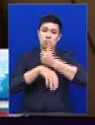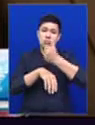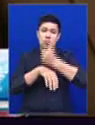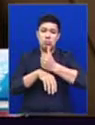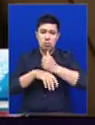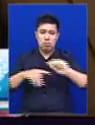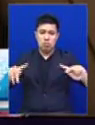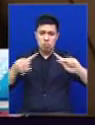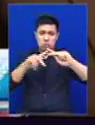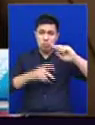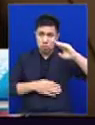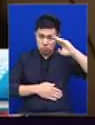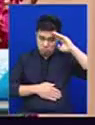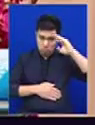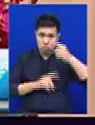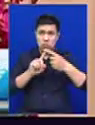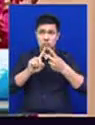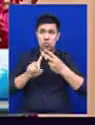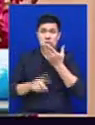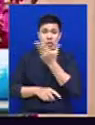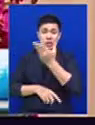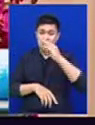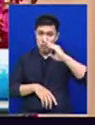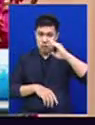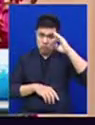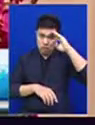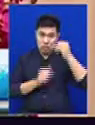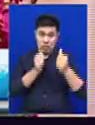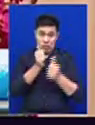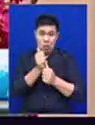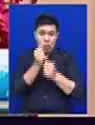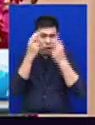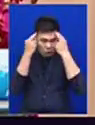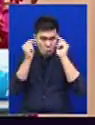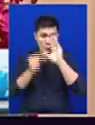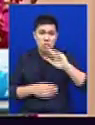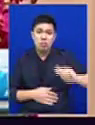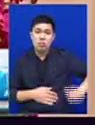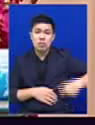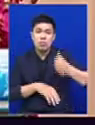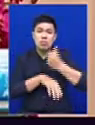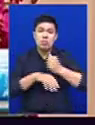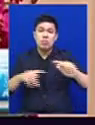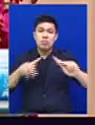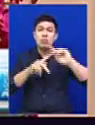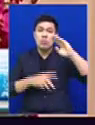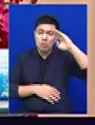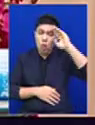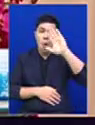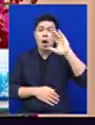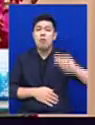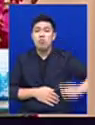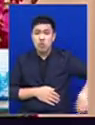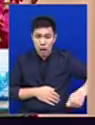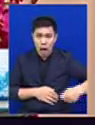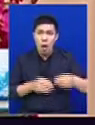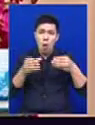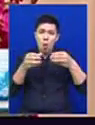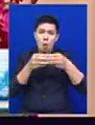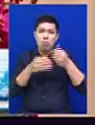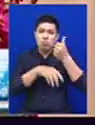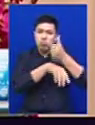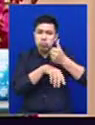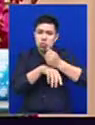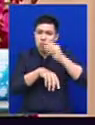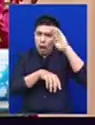การกระทรวงกลาโหมและพลเอกเตียบันรองนายกรัฐมนตรีและรัฐมนตรีว่าการกระทรวงกลาโหมกัมพูชาพร้อมกับคณะผู้บัญชาการ